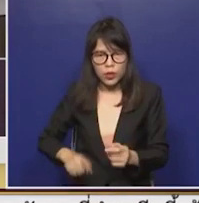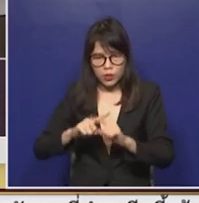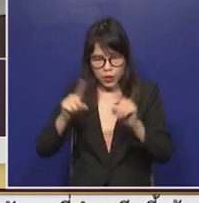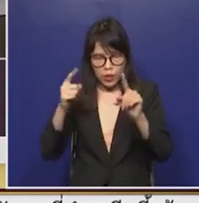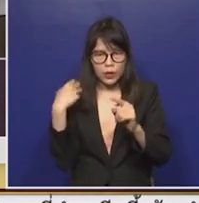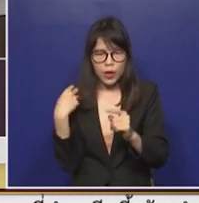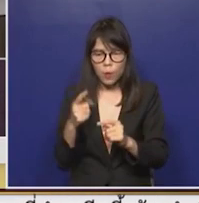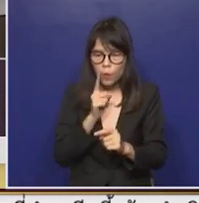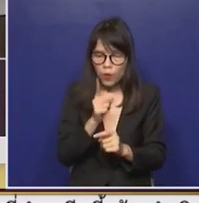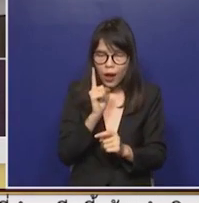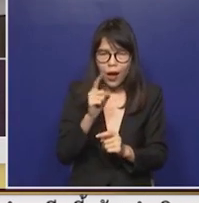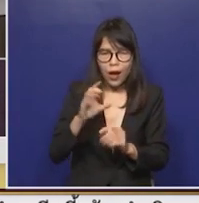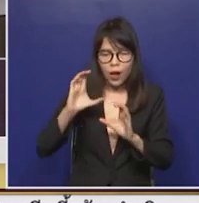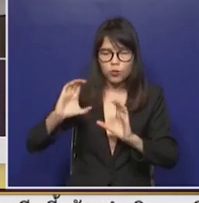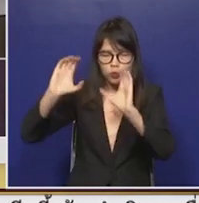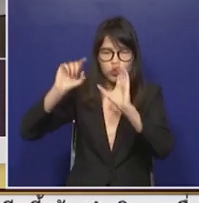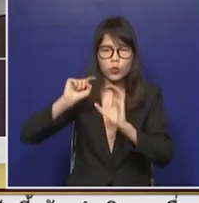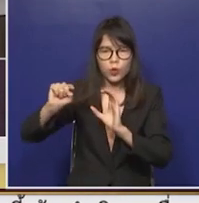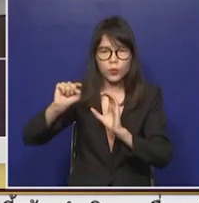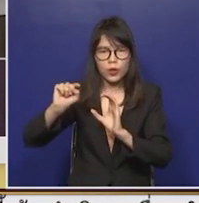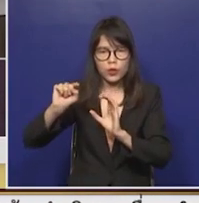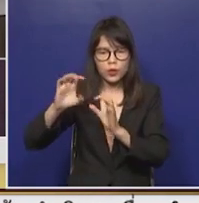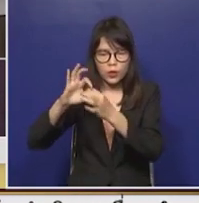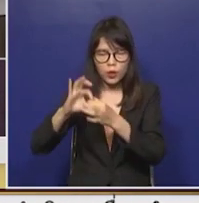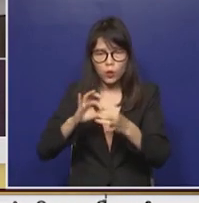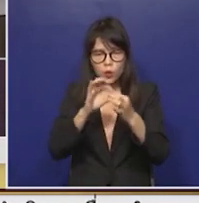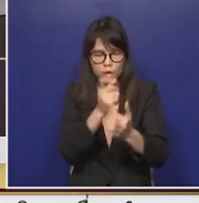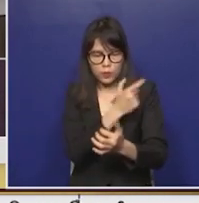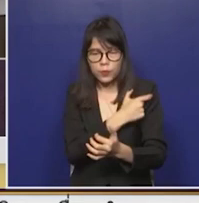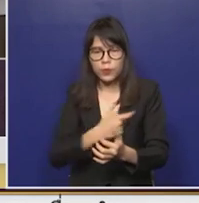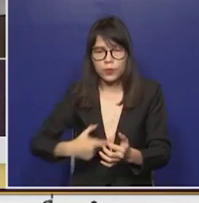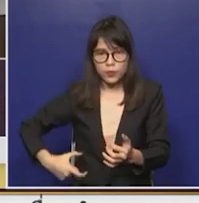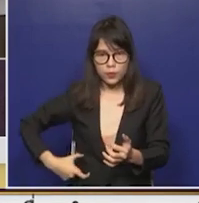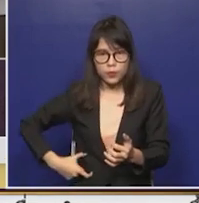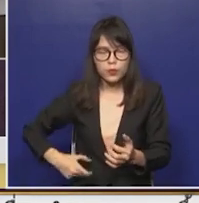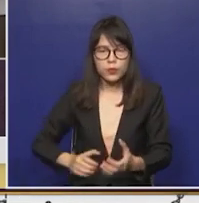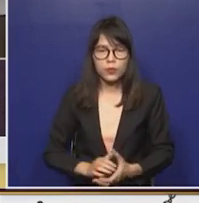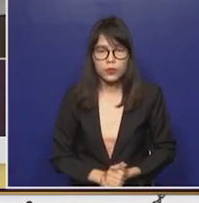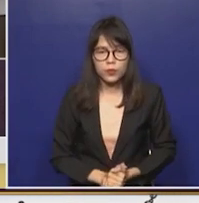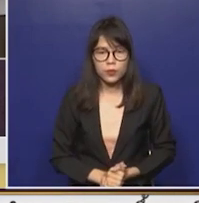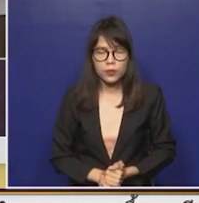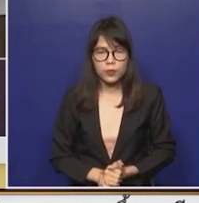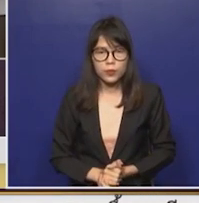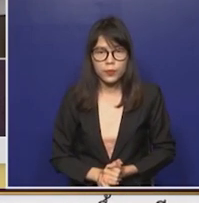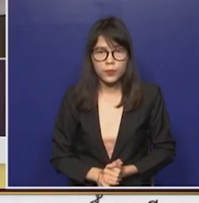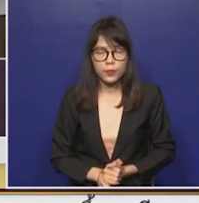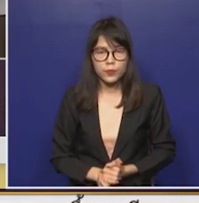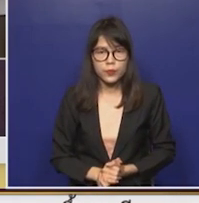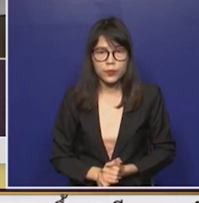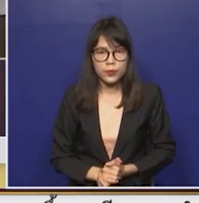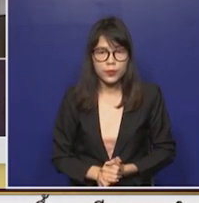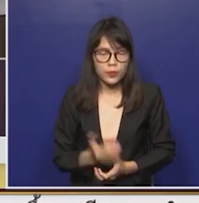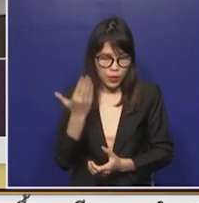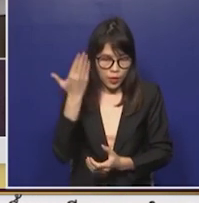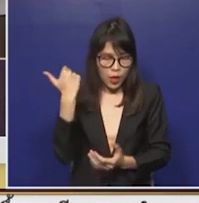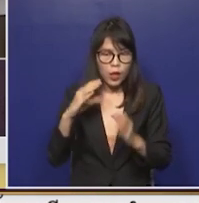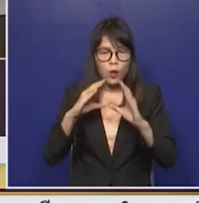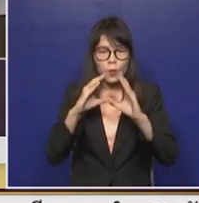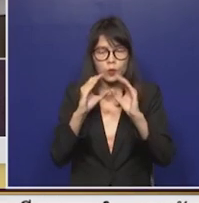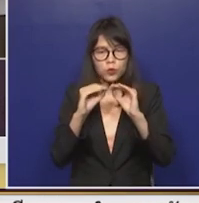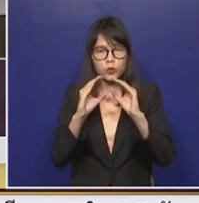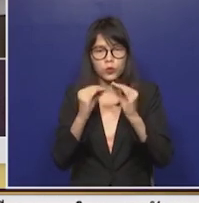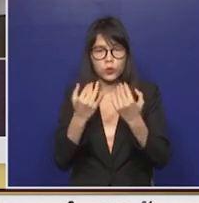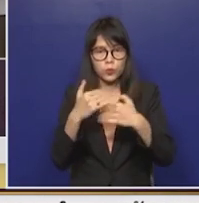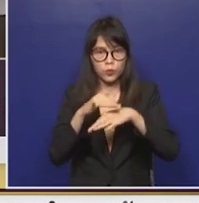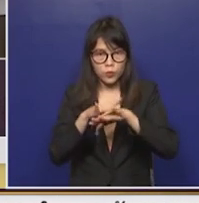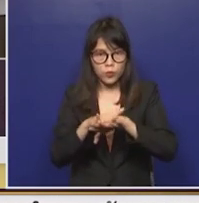รงที่เกี่ยวข้องกับสถาบันกษัตริย์ดังนั้นแต่วันที่ประชุมร่วมกันที่ท่านวิรัต